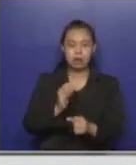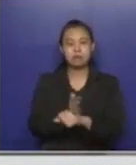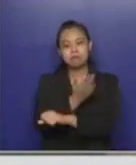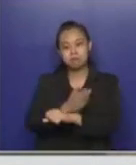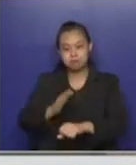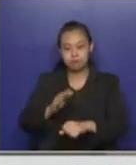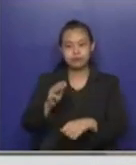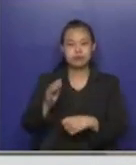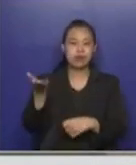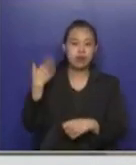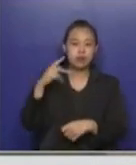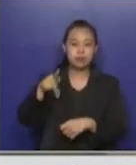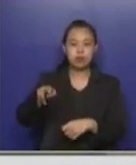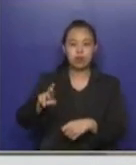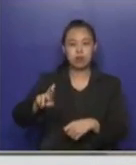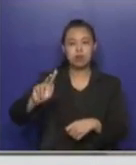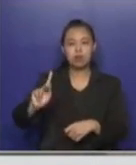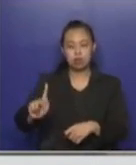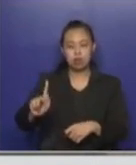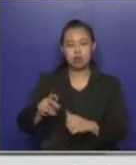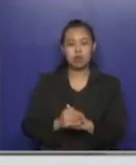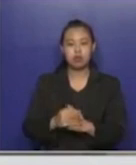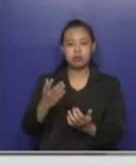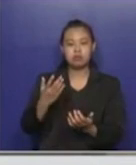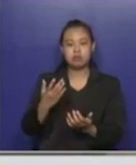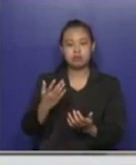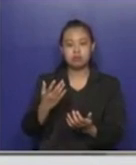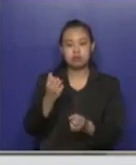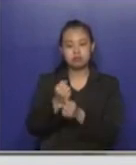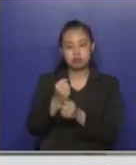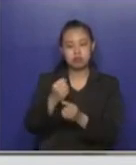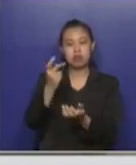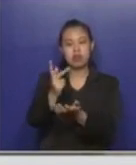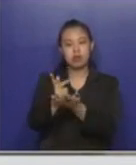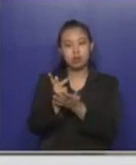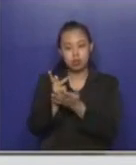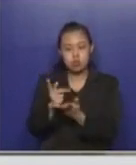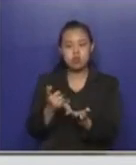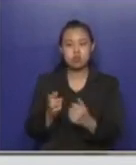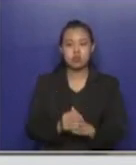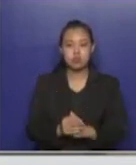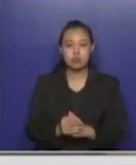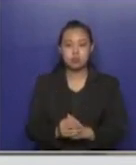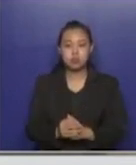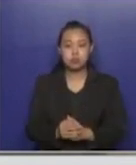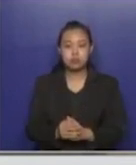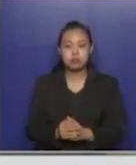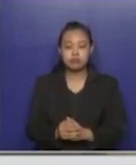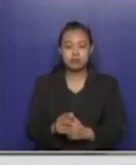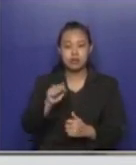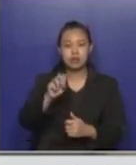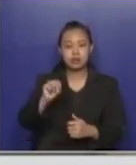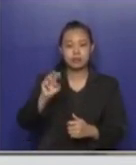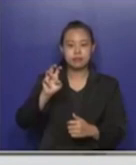ายตอนพรก.ซอฟท์โลนไปแล้วว่า 17% ของ SME ไทยเข้าถึงเงิน